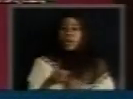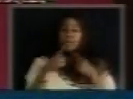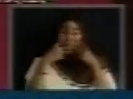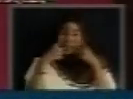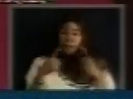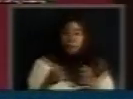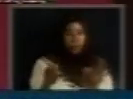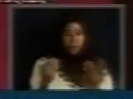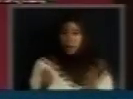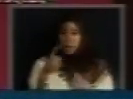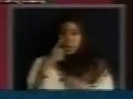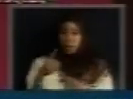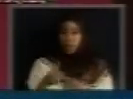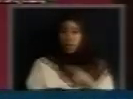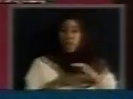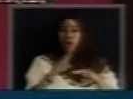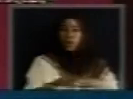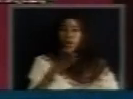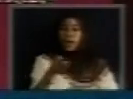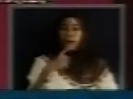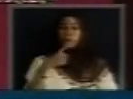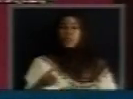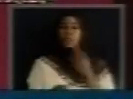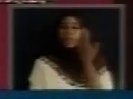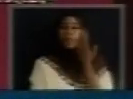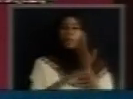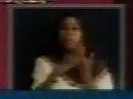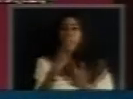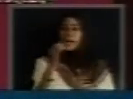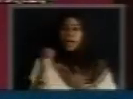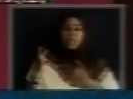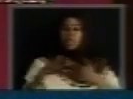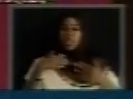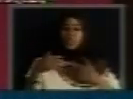Kukaa hapa na kusema miaka 50 hakujafanywa kitu, lisitusumbue.